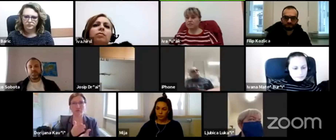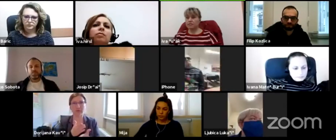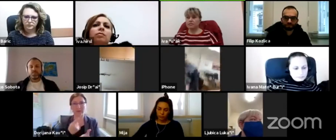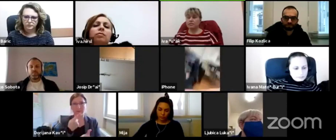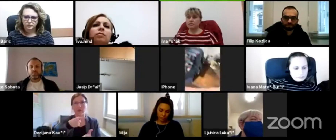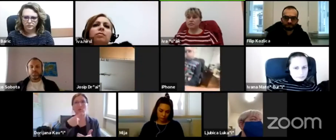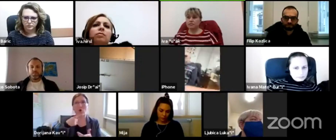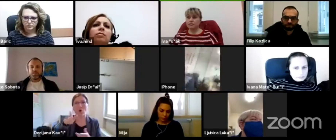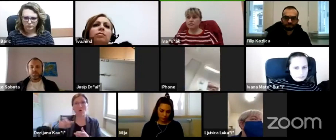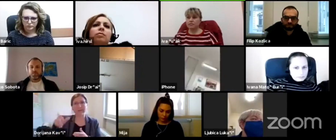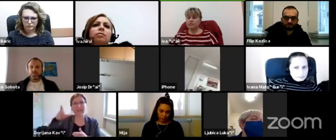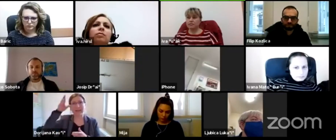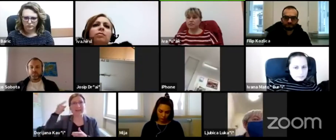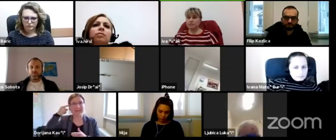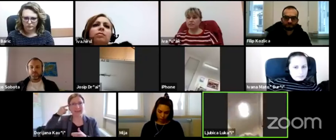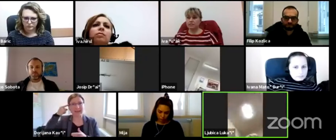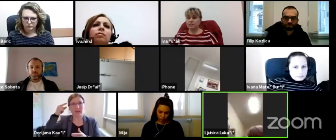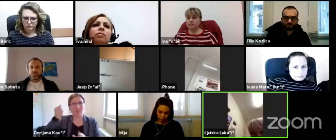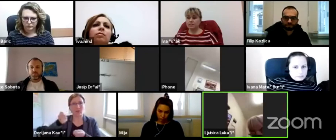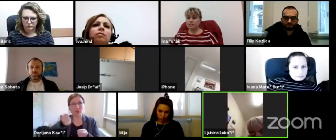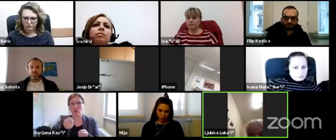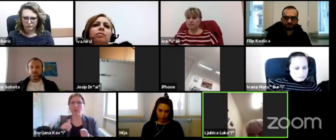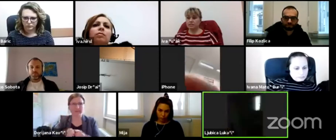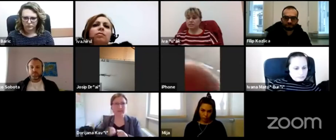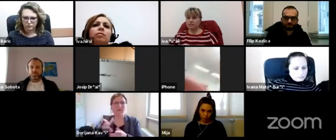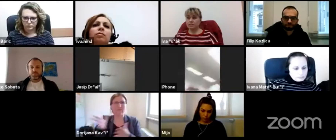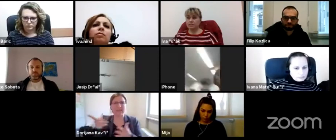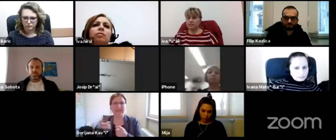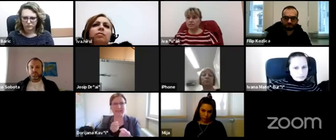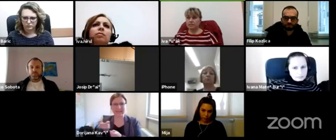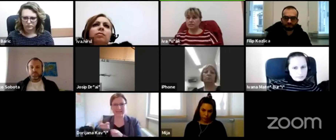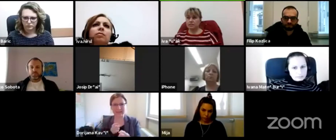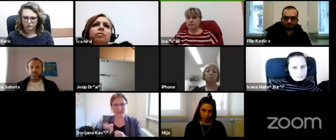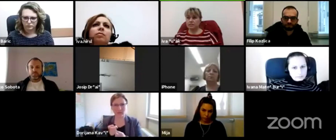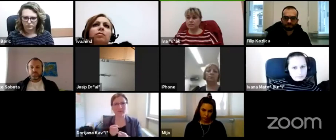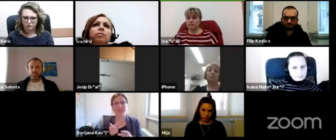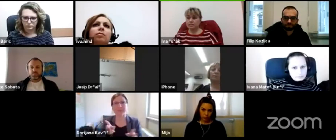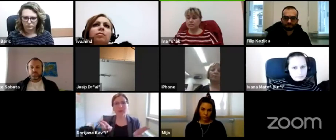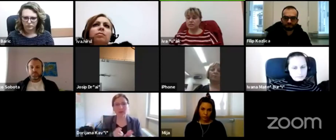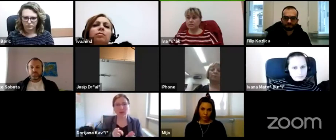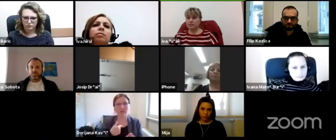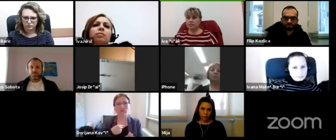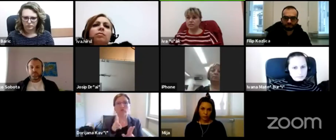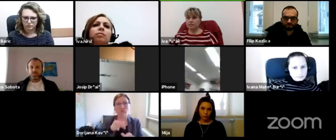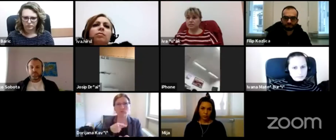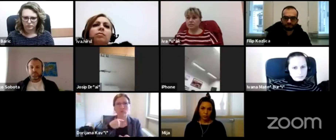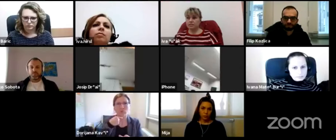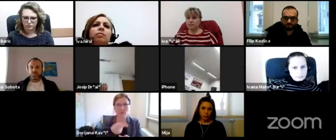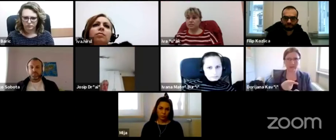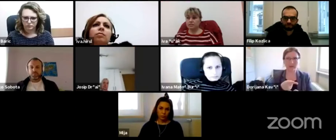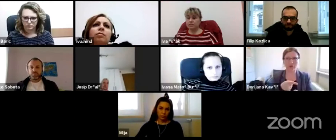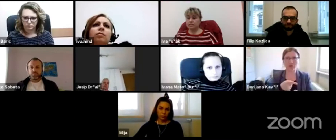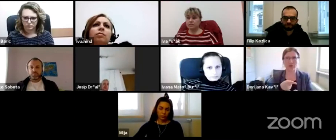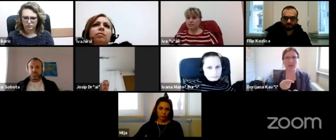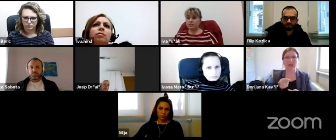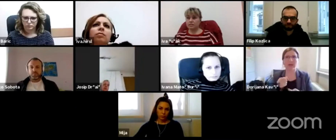intelektualnim teškoćama. Ono što možemo izdvojiti posebno za njih nije ništa puno